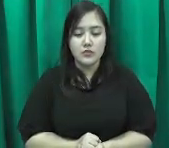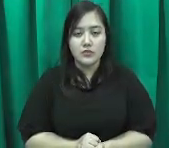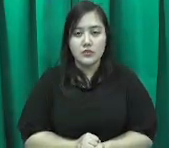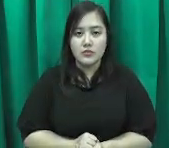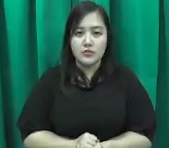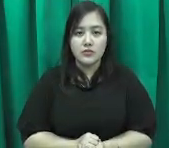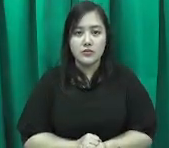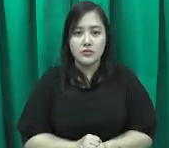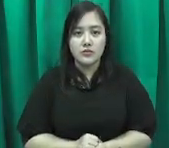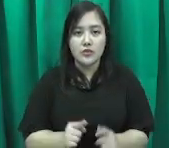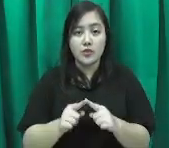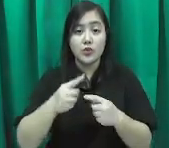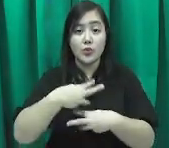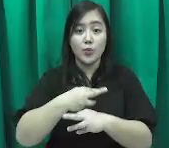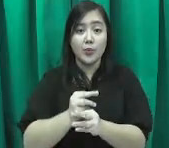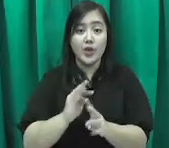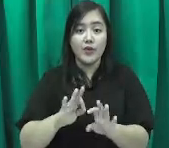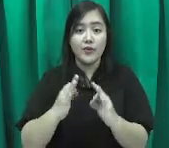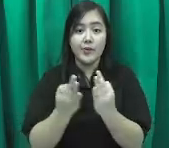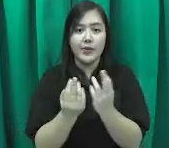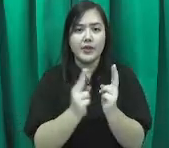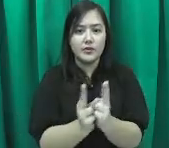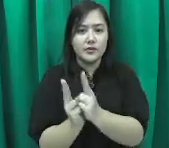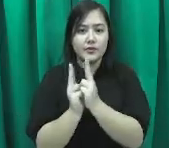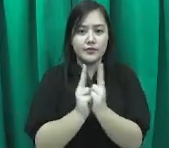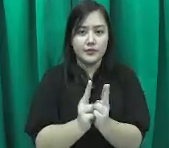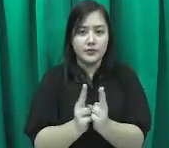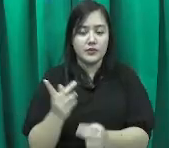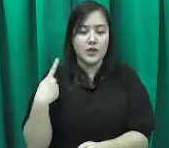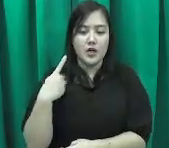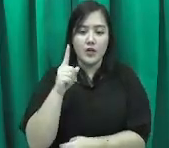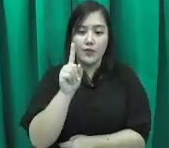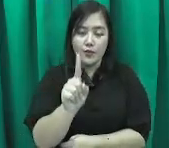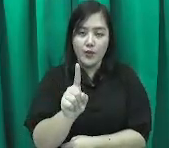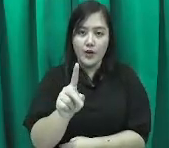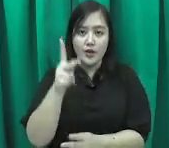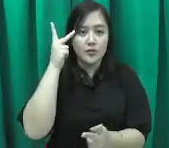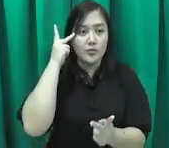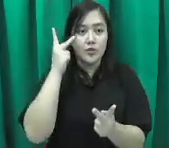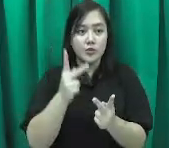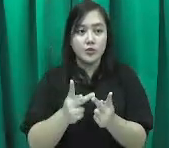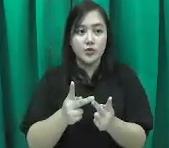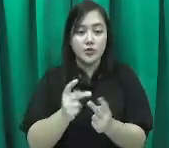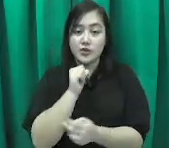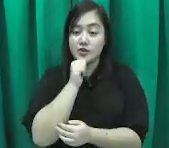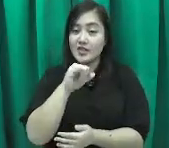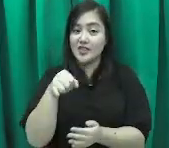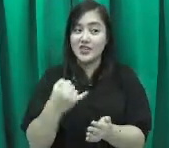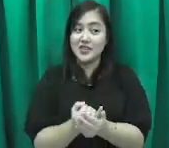ang pamilya. Yep. Mayroong iisang direksyon. Okay? So hindi lamang iisang damit.